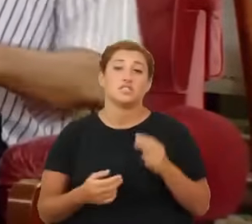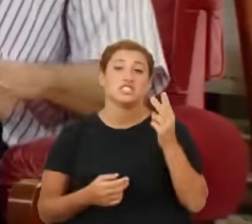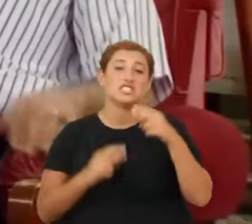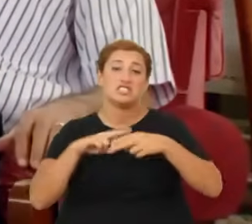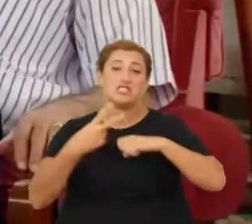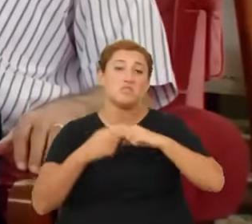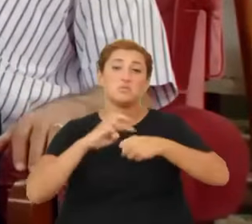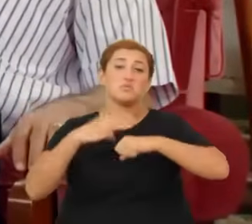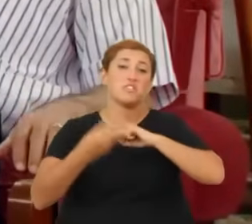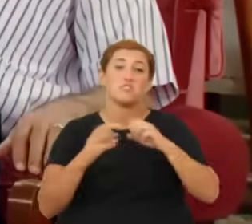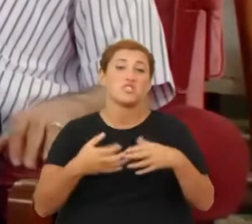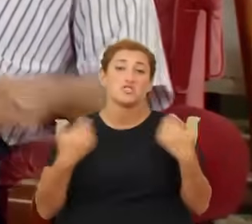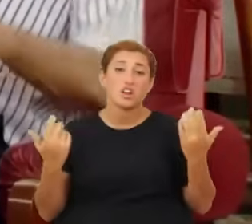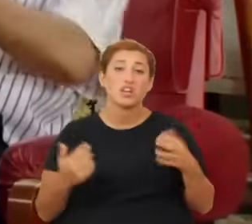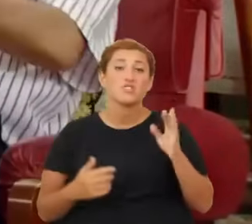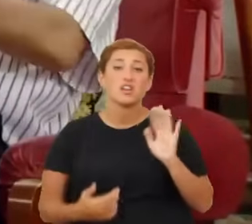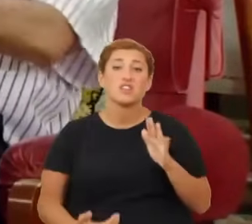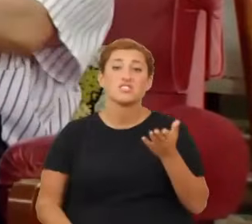2-3 haftaya kadar çıkarılacak.